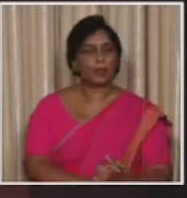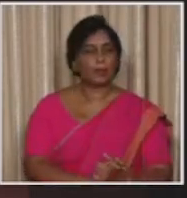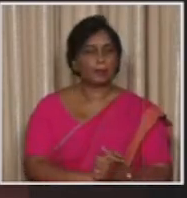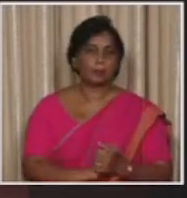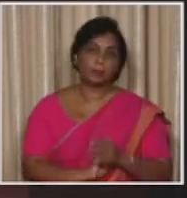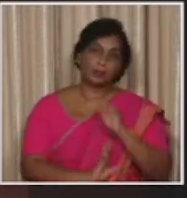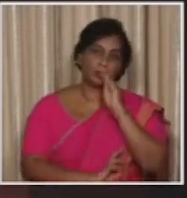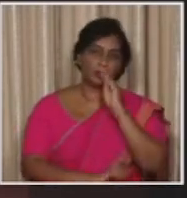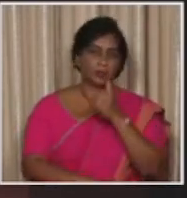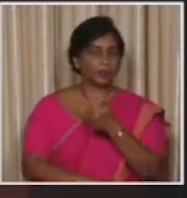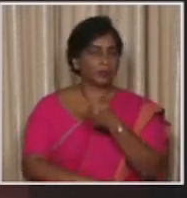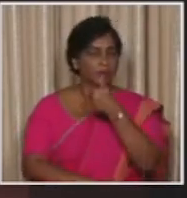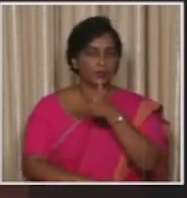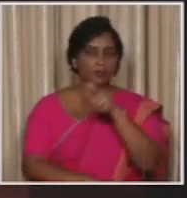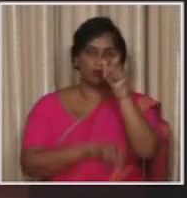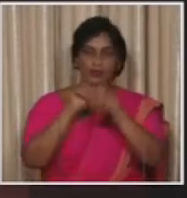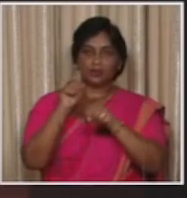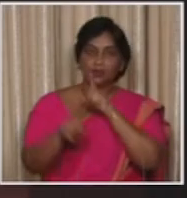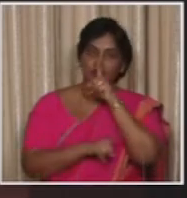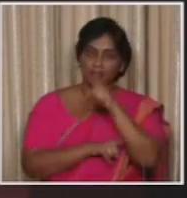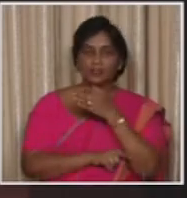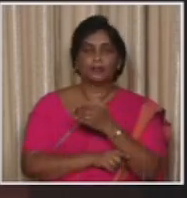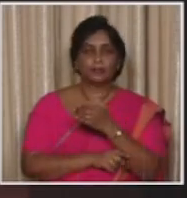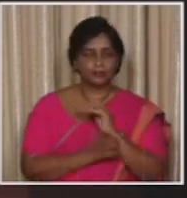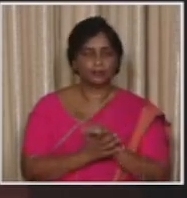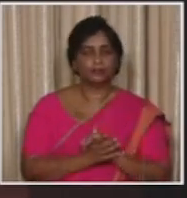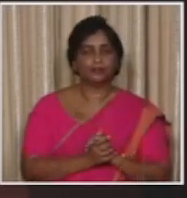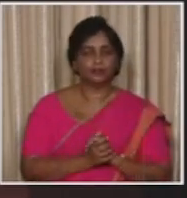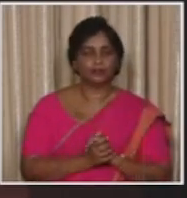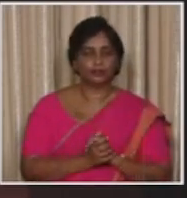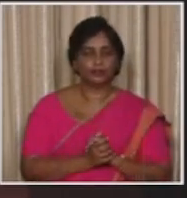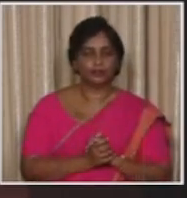ටික කියන්නේ ෆිස්කල් රෙස්පොන්සිබිලිටි ගැන.